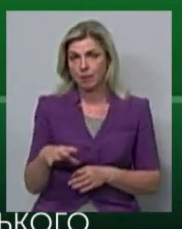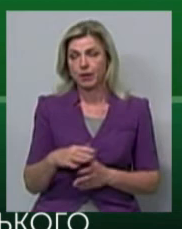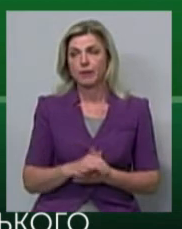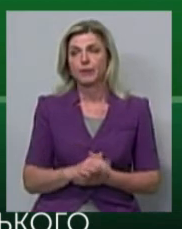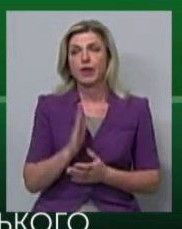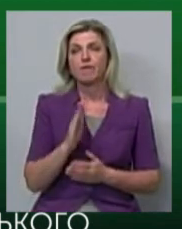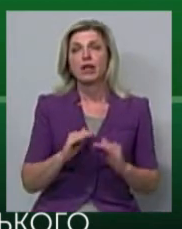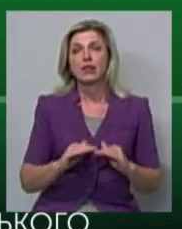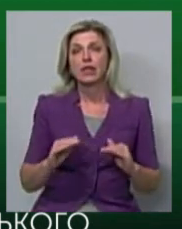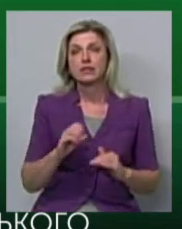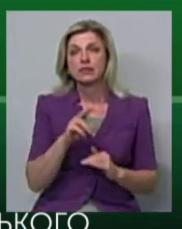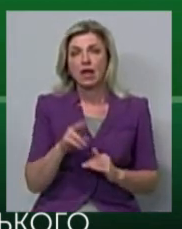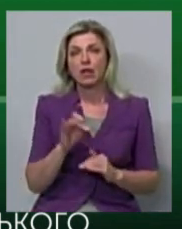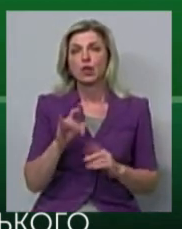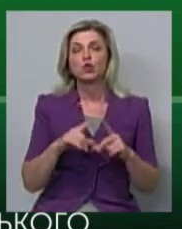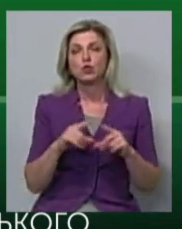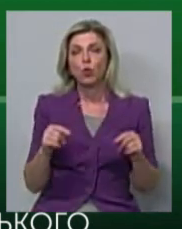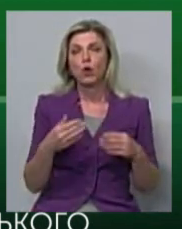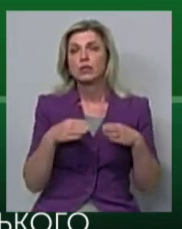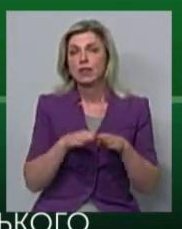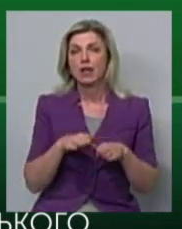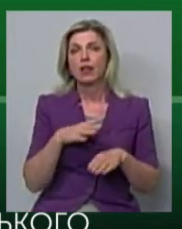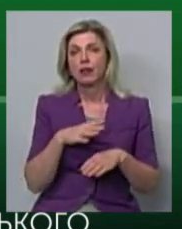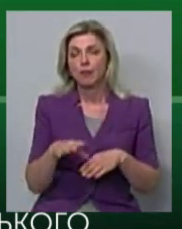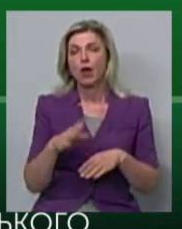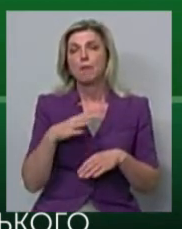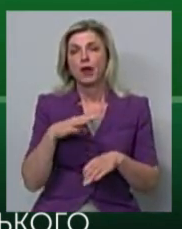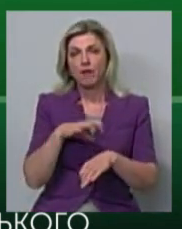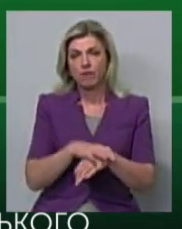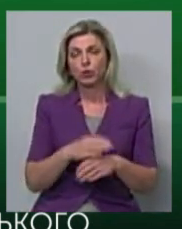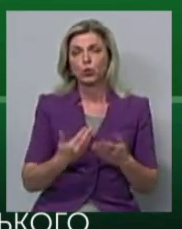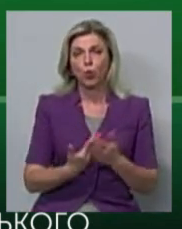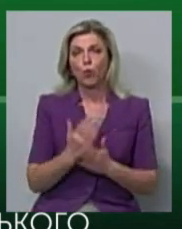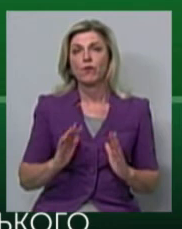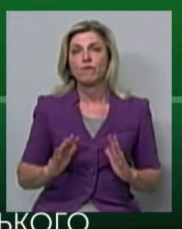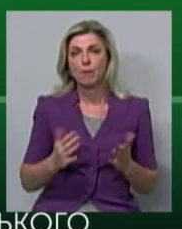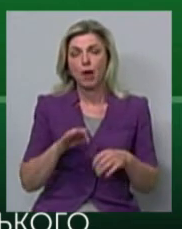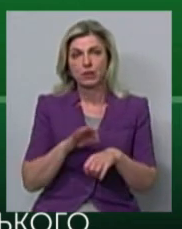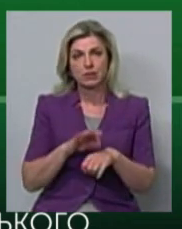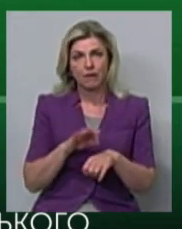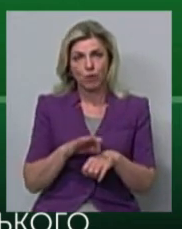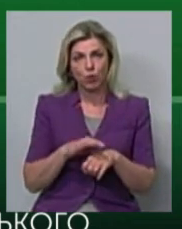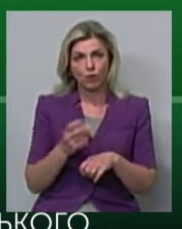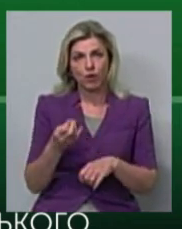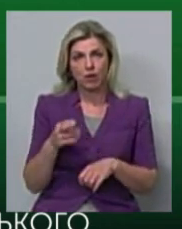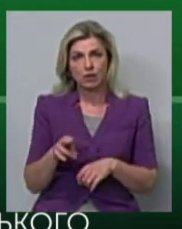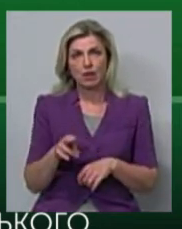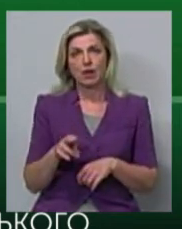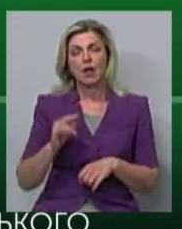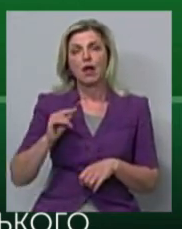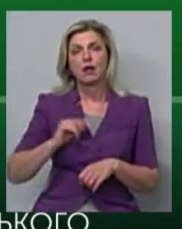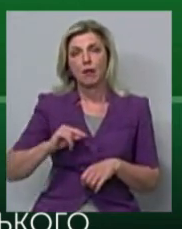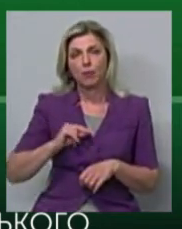дитячих садочків не було. Було зареєстровано нові випадки захворювання чи працівників, чи